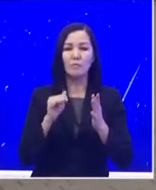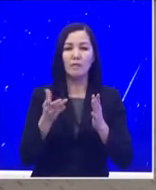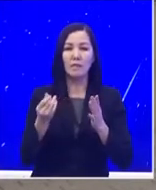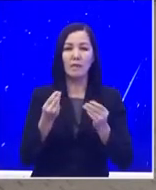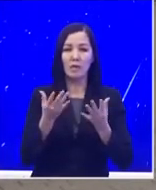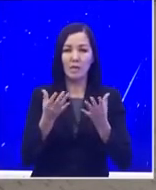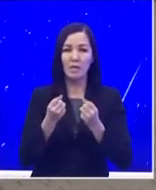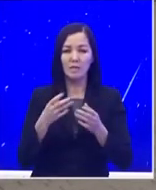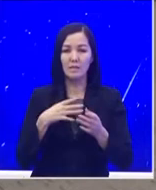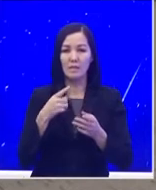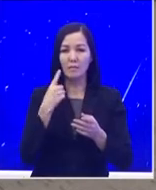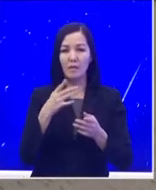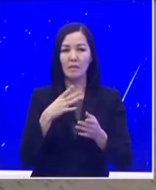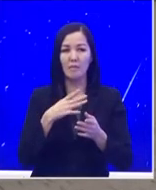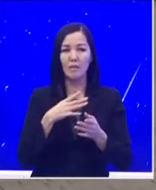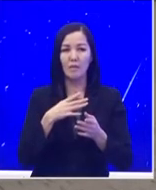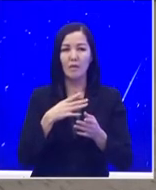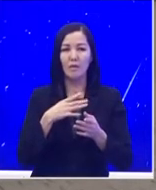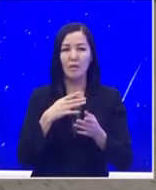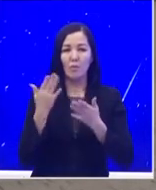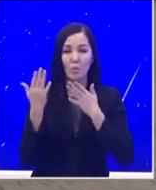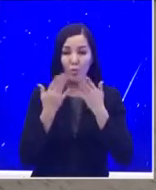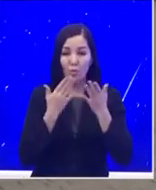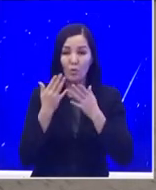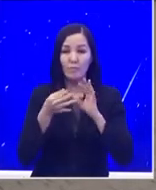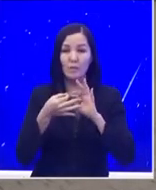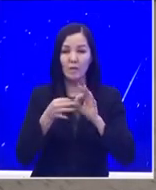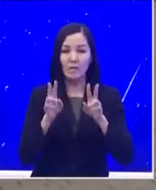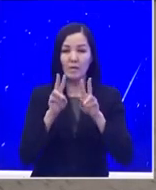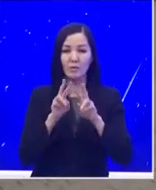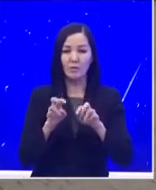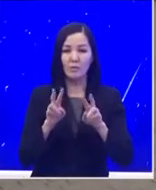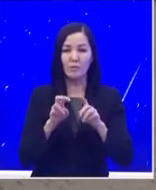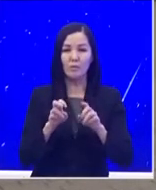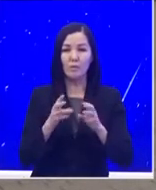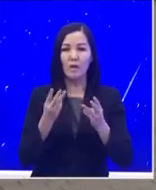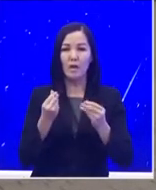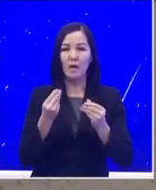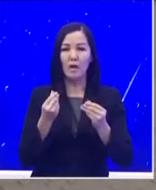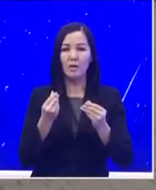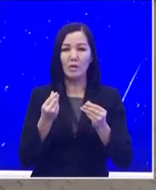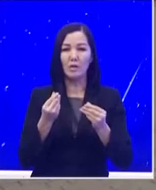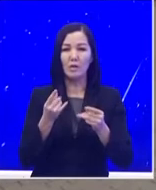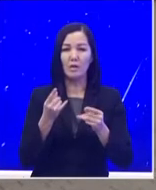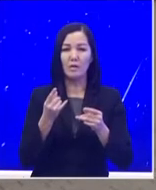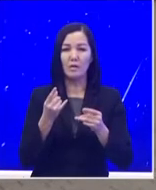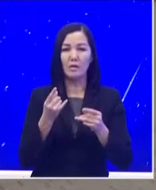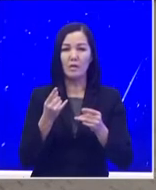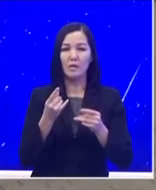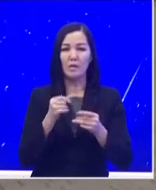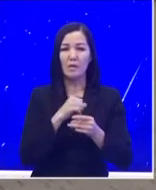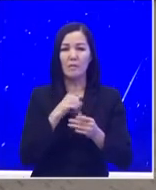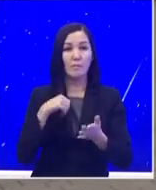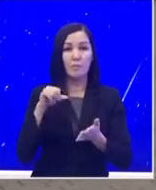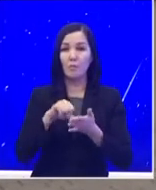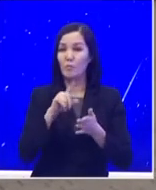деп. Жаңағы оны кішкене оқып, чаттың ішін қарап едім. Таза қаржылық пирамида екен. Оған өзім қосылған